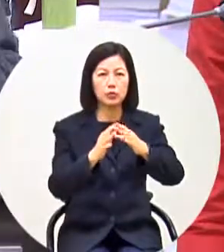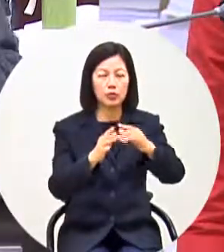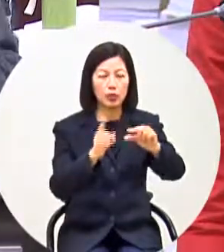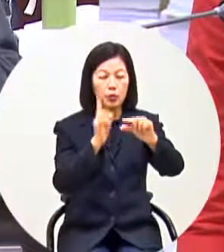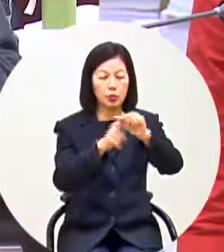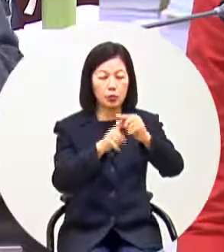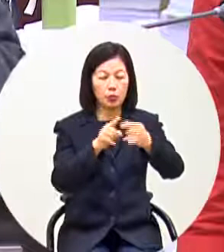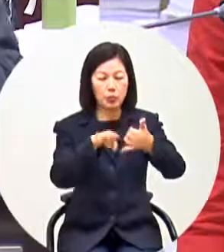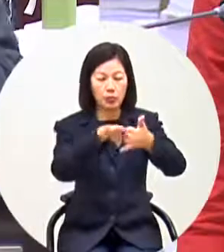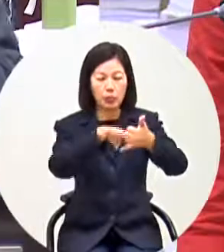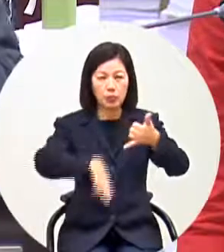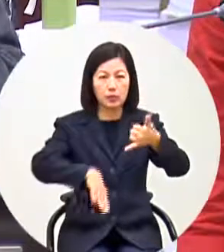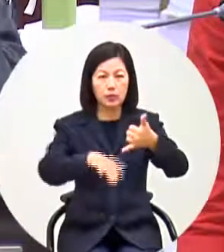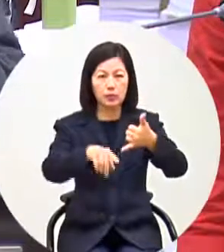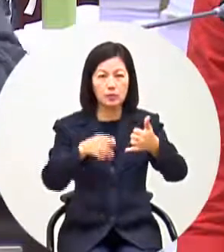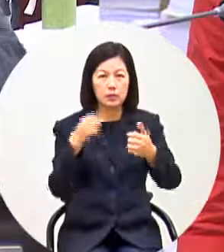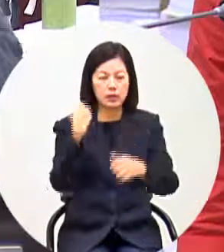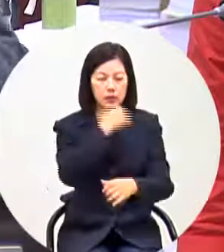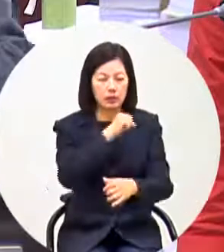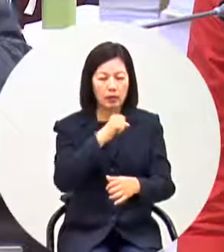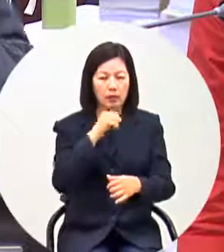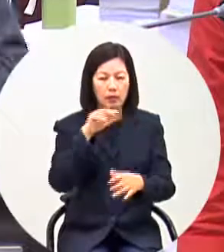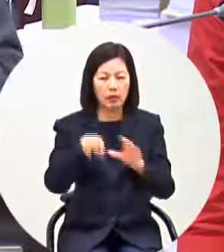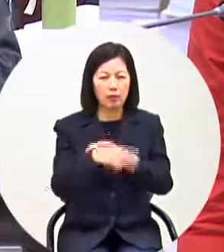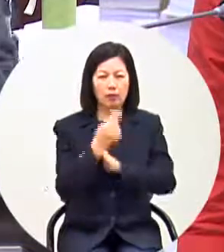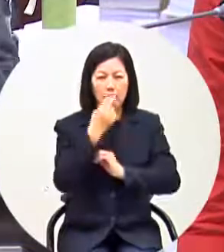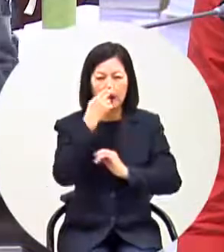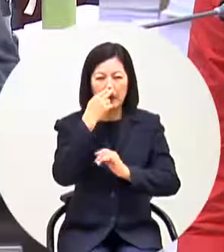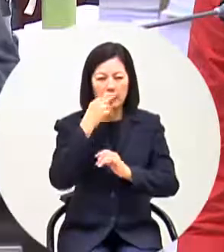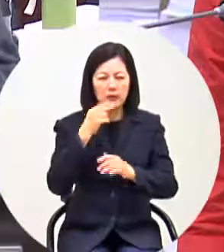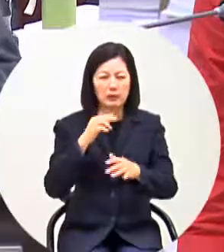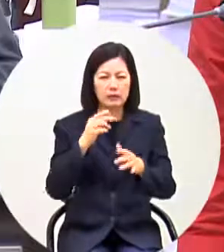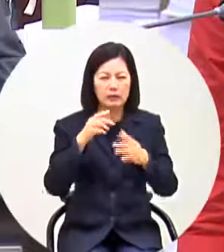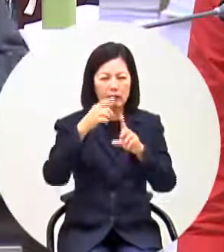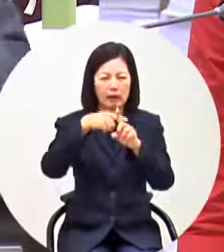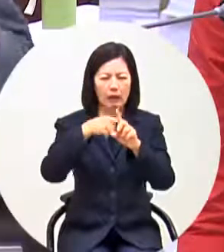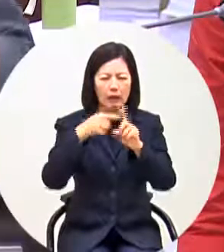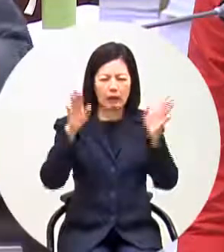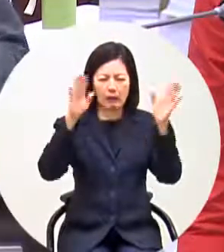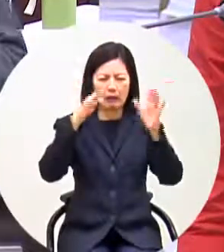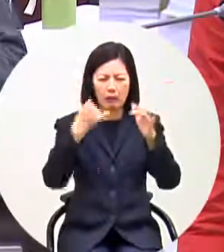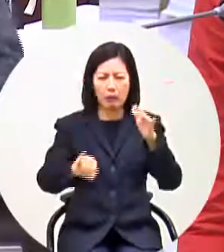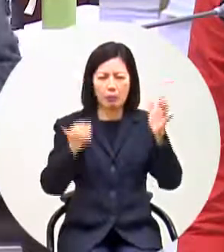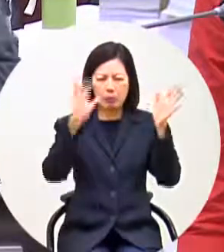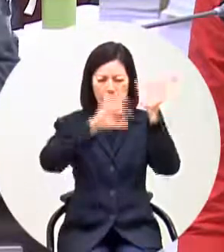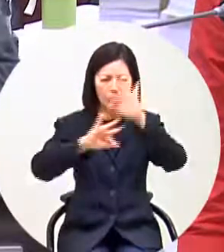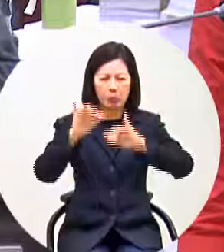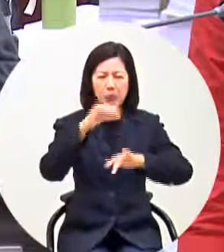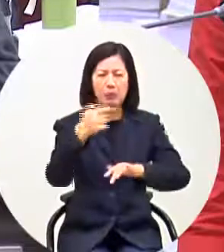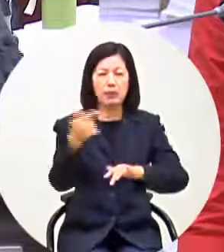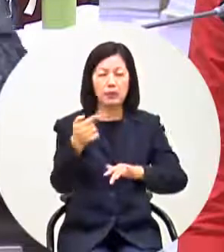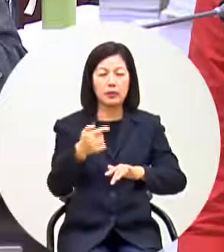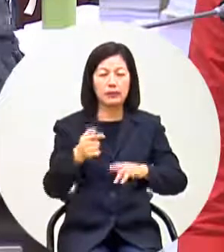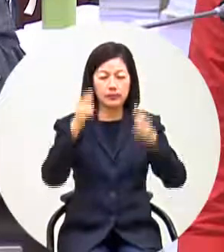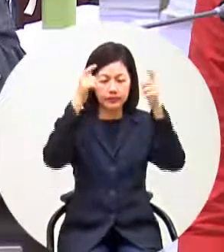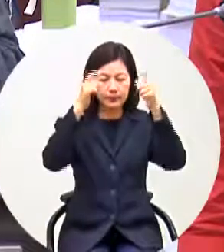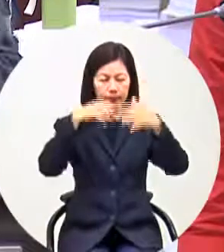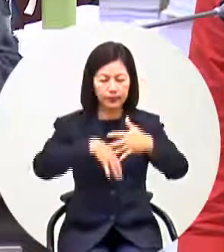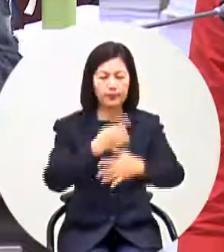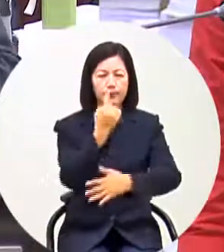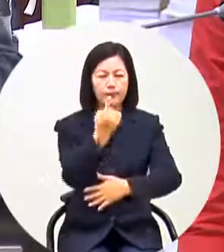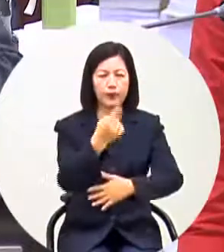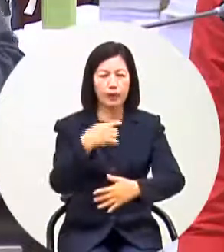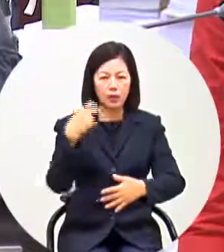最不好的地方，高雄也是其中之一，所以我们才会提出在这一